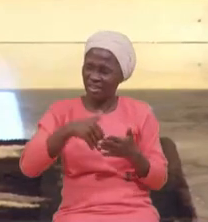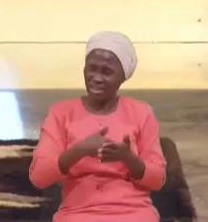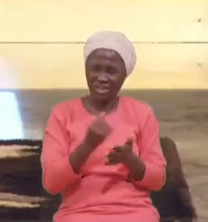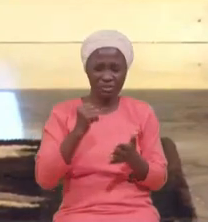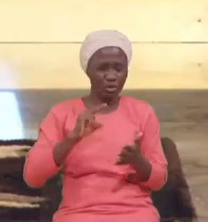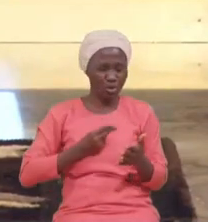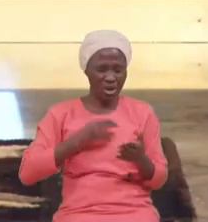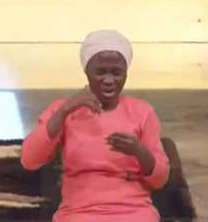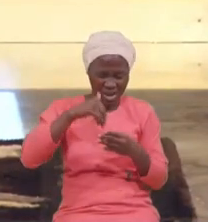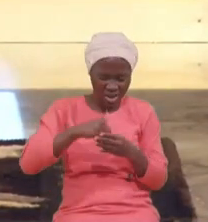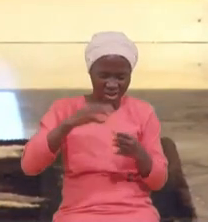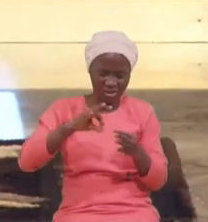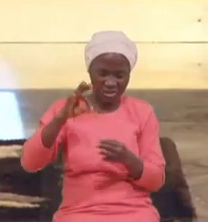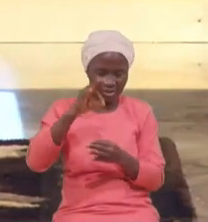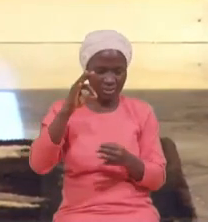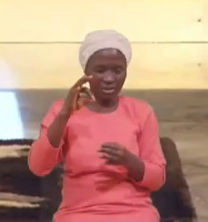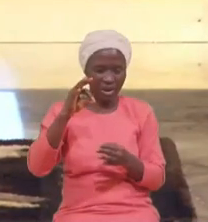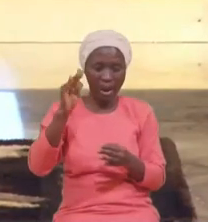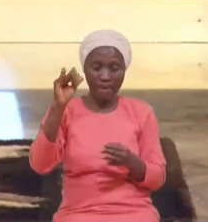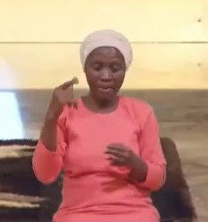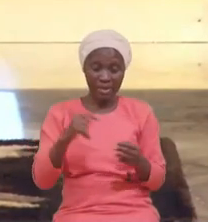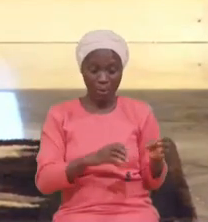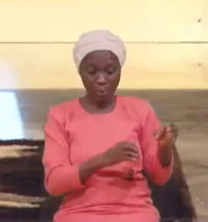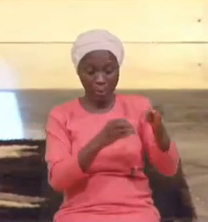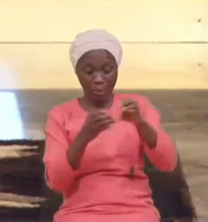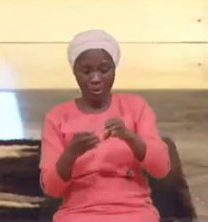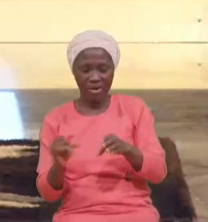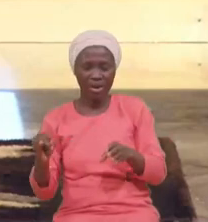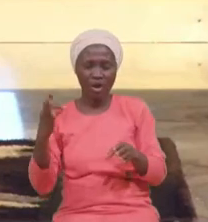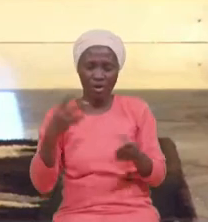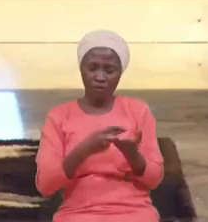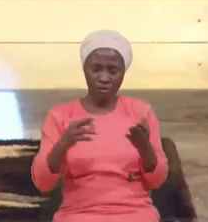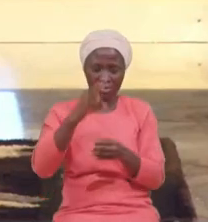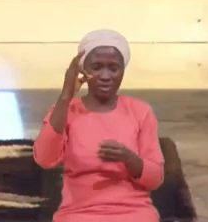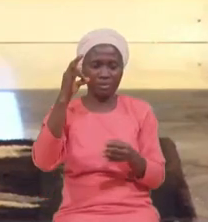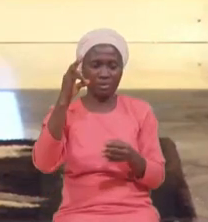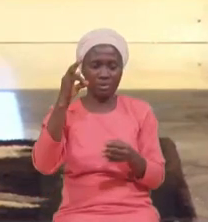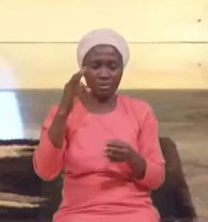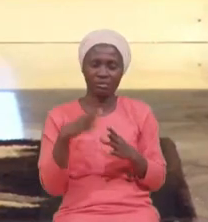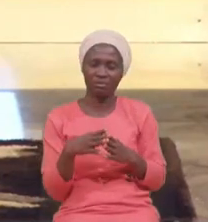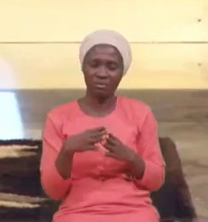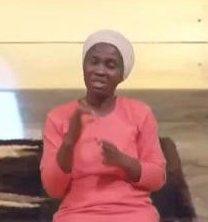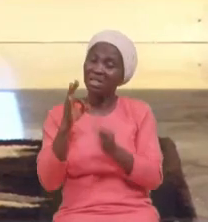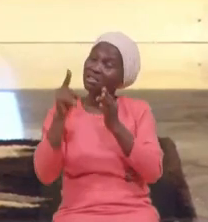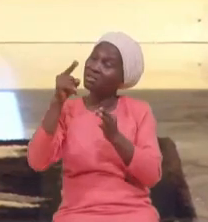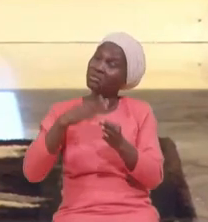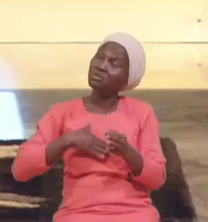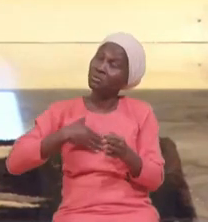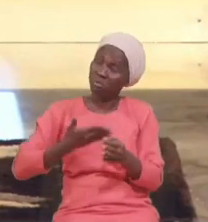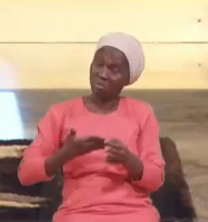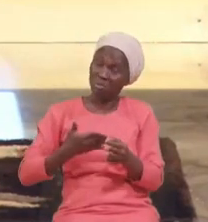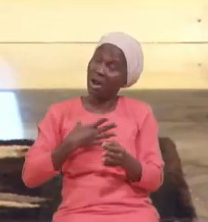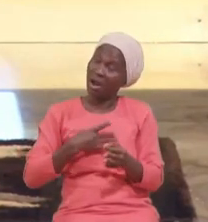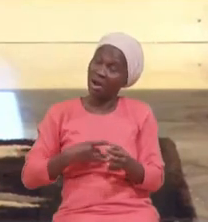Et nous renouvelle dans l'esprit par l'effusion de l'esprit. Si tu le veux, tu peux me rendre